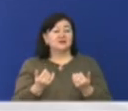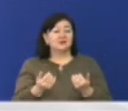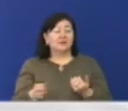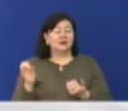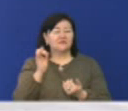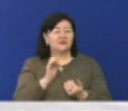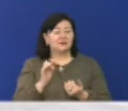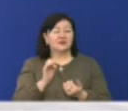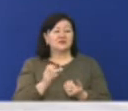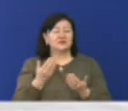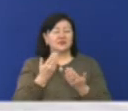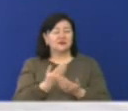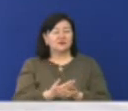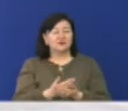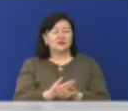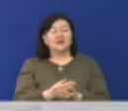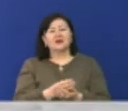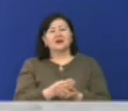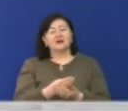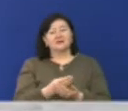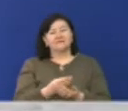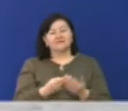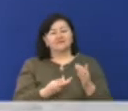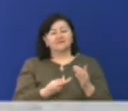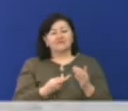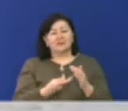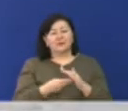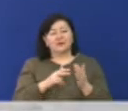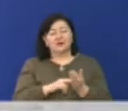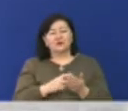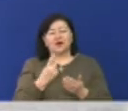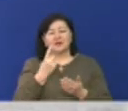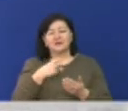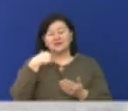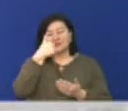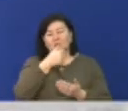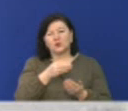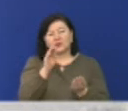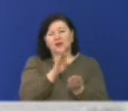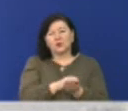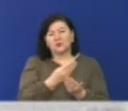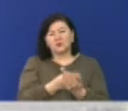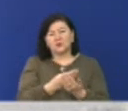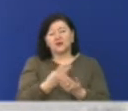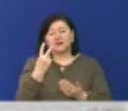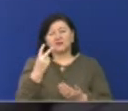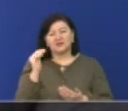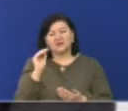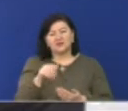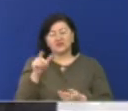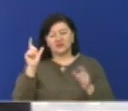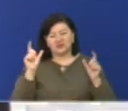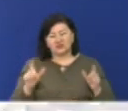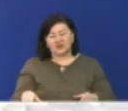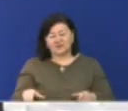информации субподрядчика Каната Умарова, в целом по трем действующим могилам города в год хоронит около 2000 человек. У